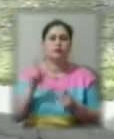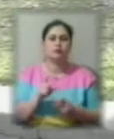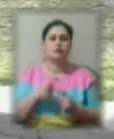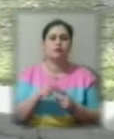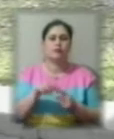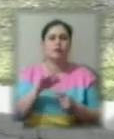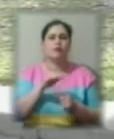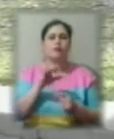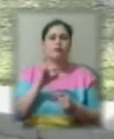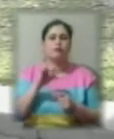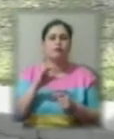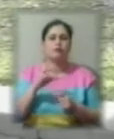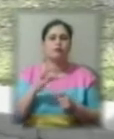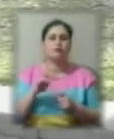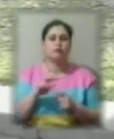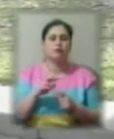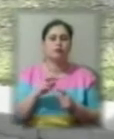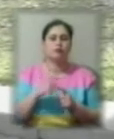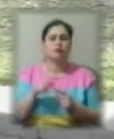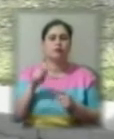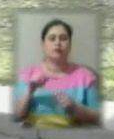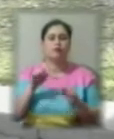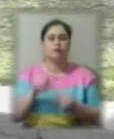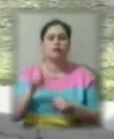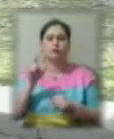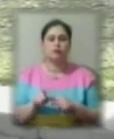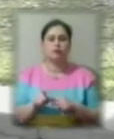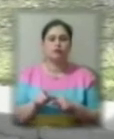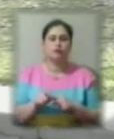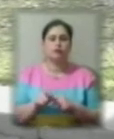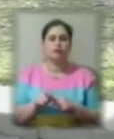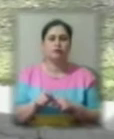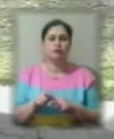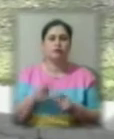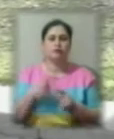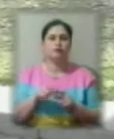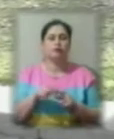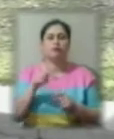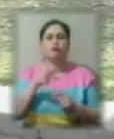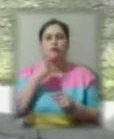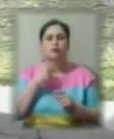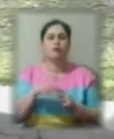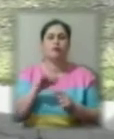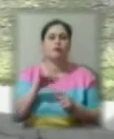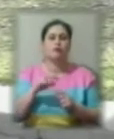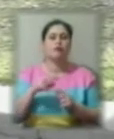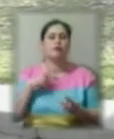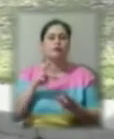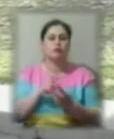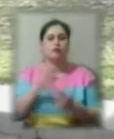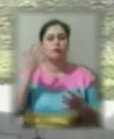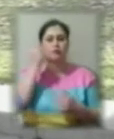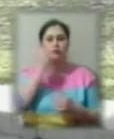у правах людини. І після того, як я вже вийшов на Феофані, я з нею зустрівся, подякував, задав їй